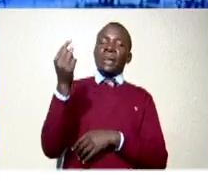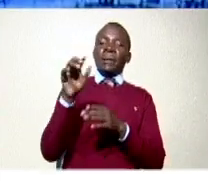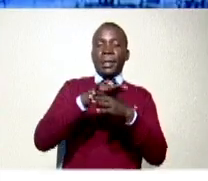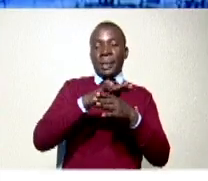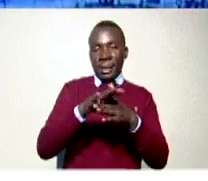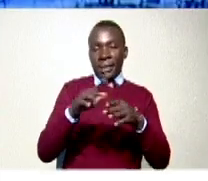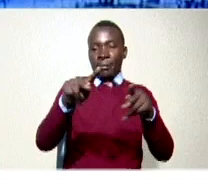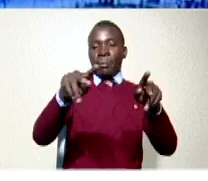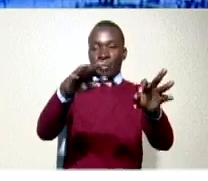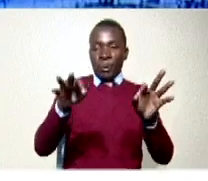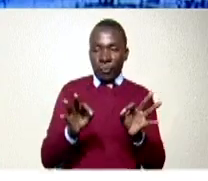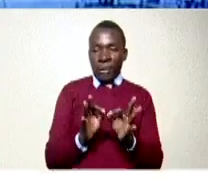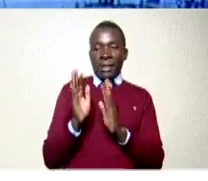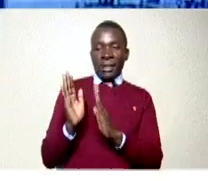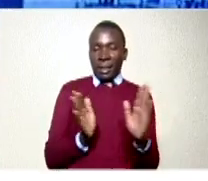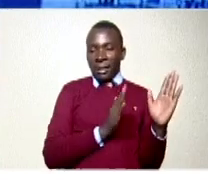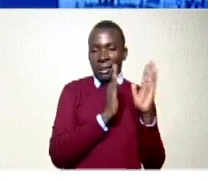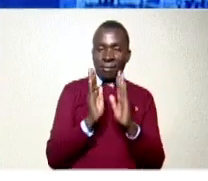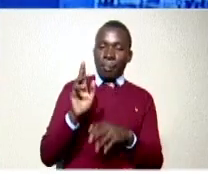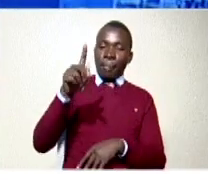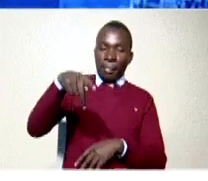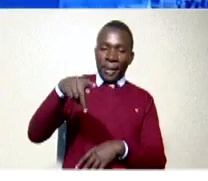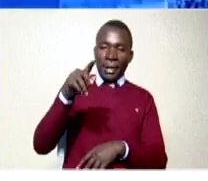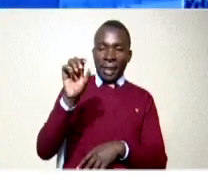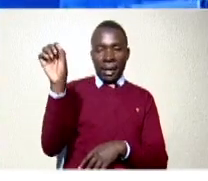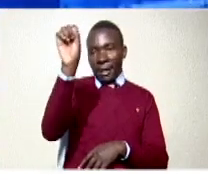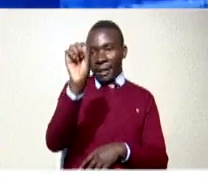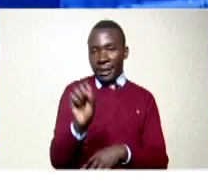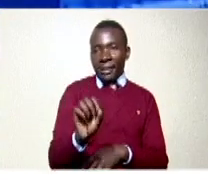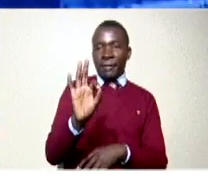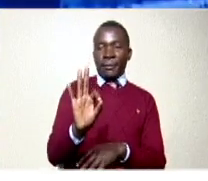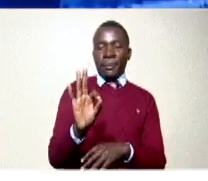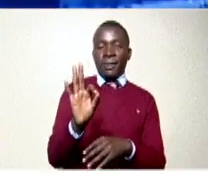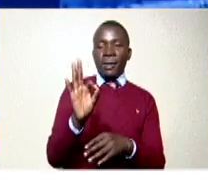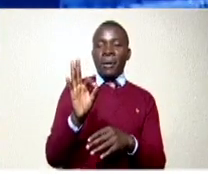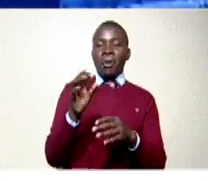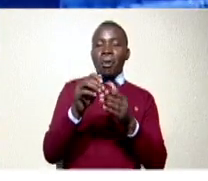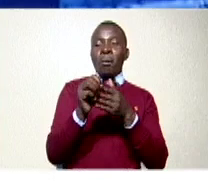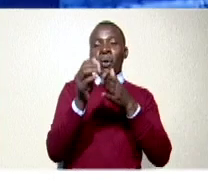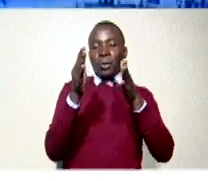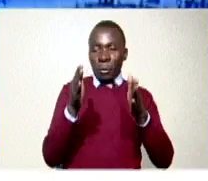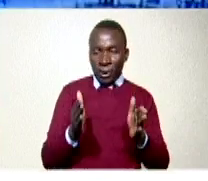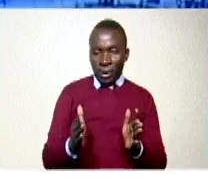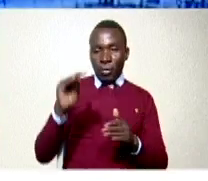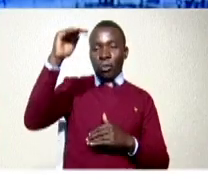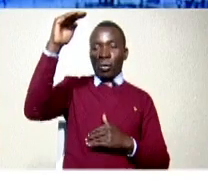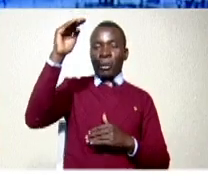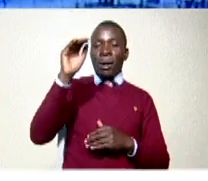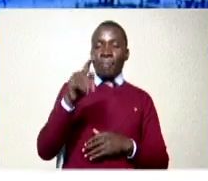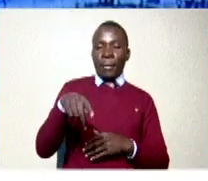Forum itegurwa na PSF urwego rw'abikorera. Umuyobozi mukuru w'uru rugaga